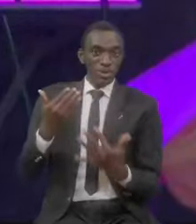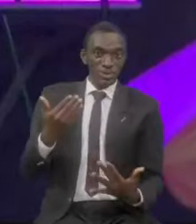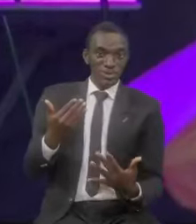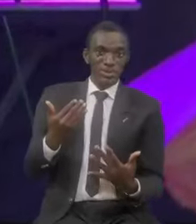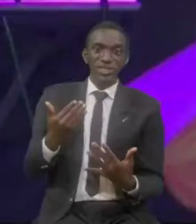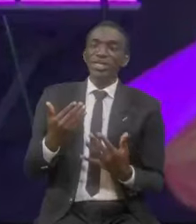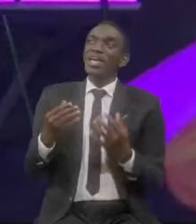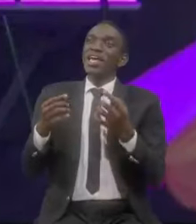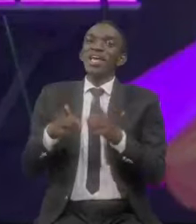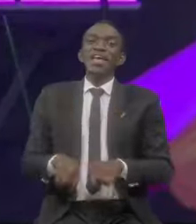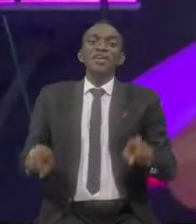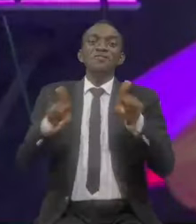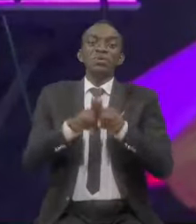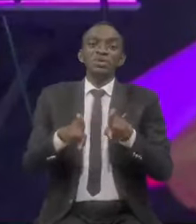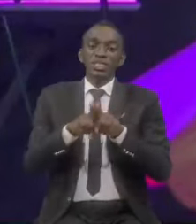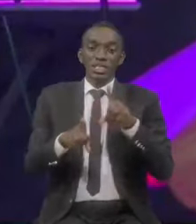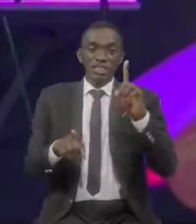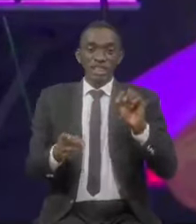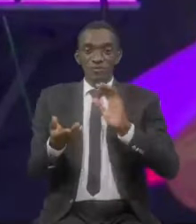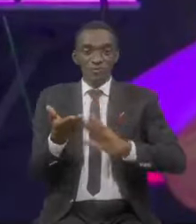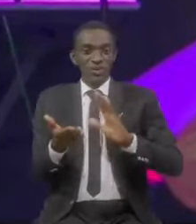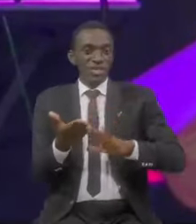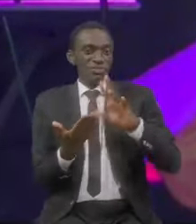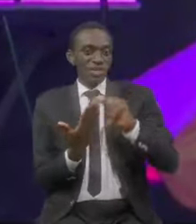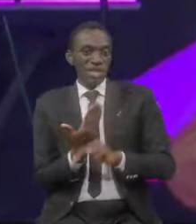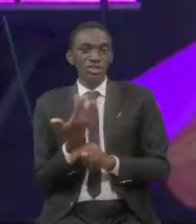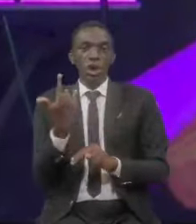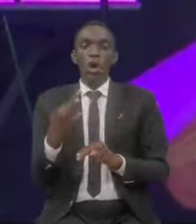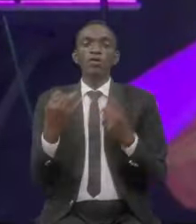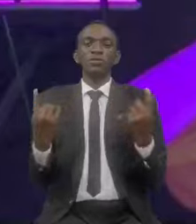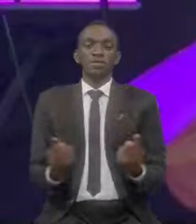par son sang, la rémission des péchés,